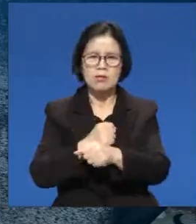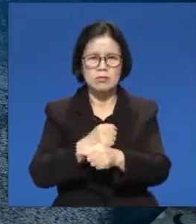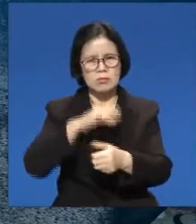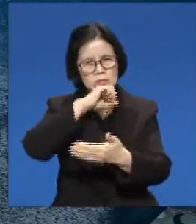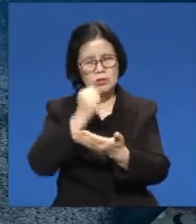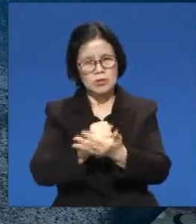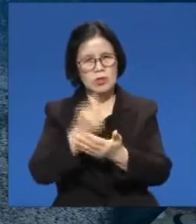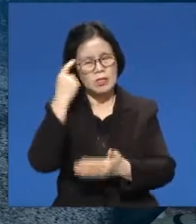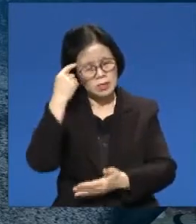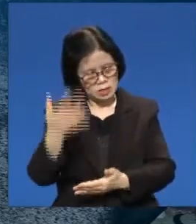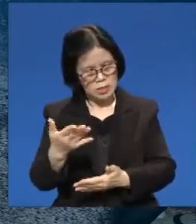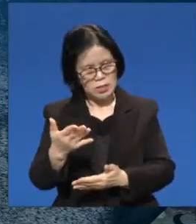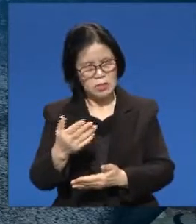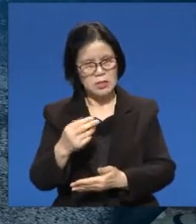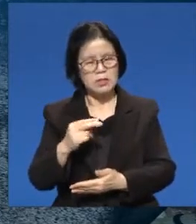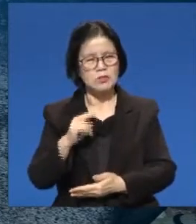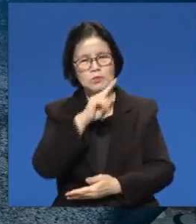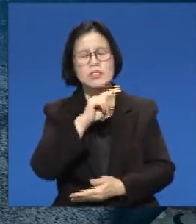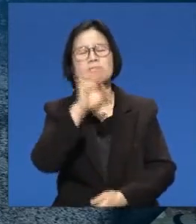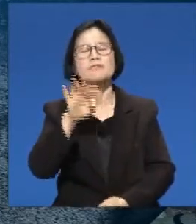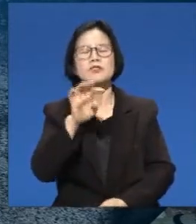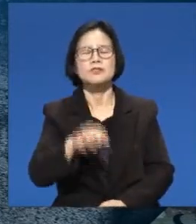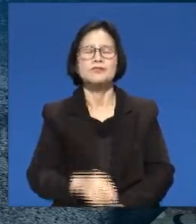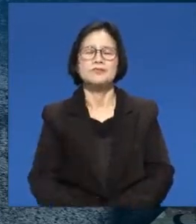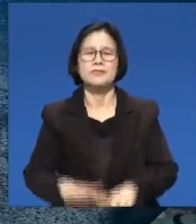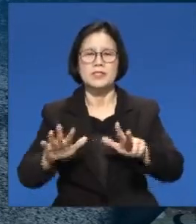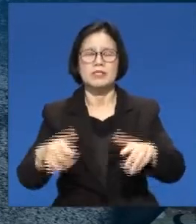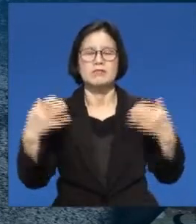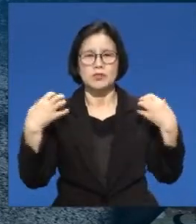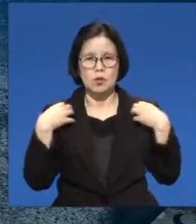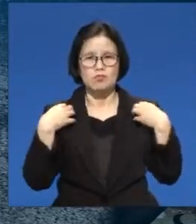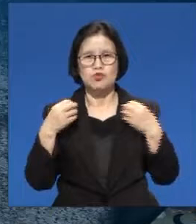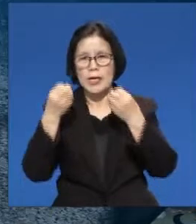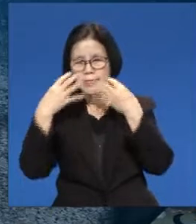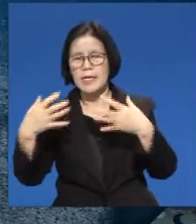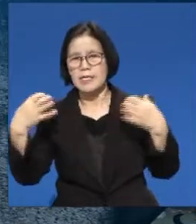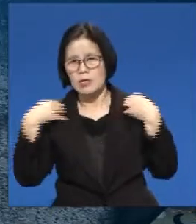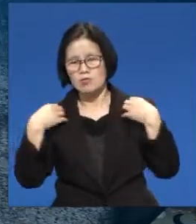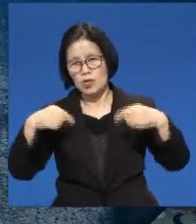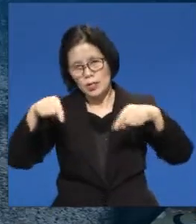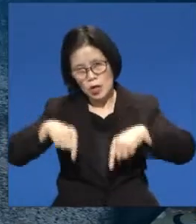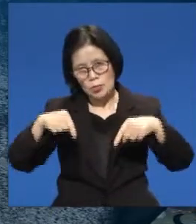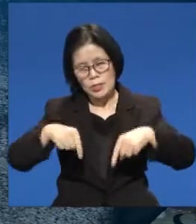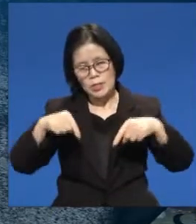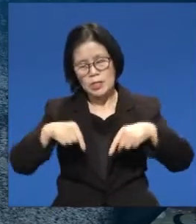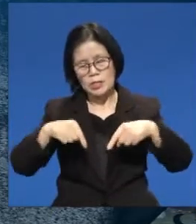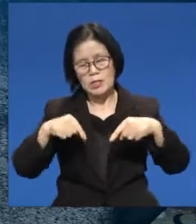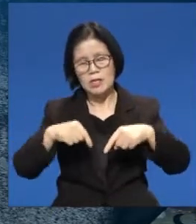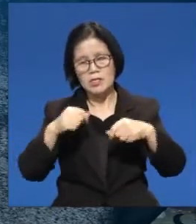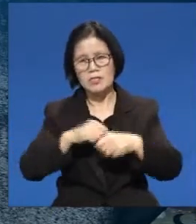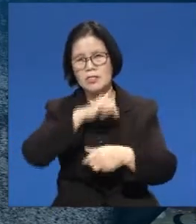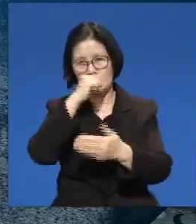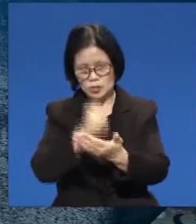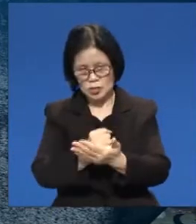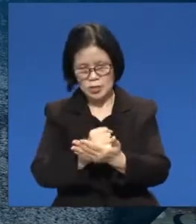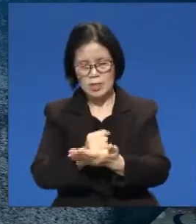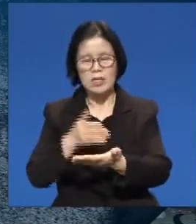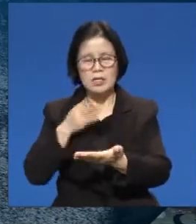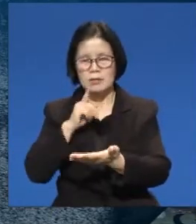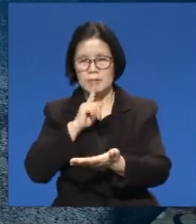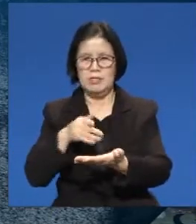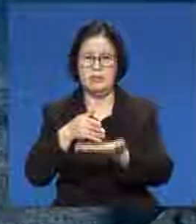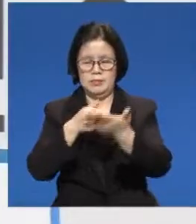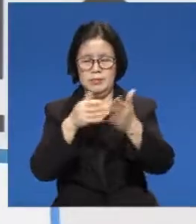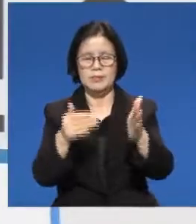밝혔다고 인수위는 전했습니다 현 정부와 새 정부가 협의해 재 천 권을 행사하는 것이 적절하다 는 의견을 냈던